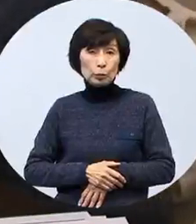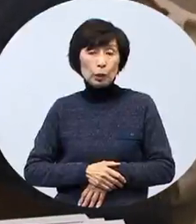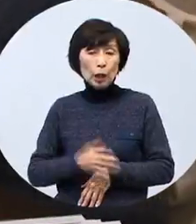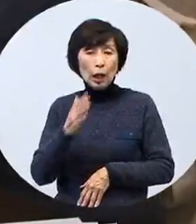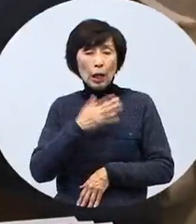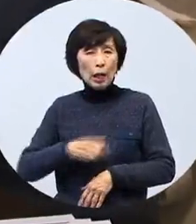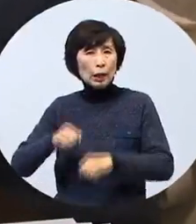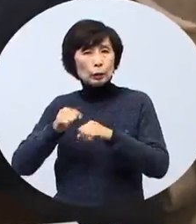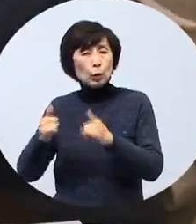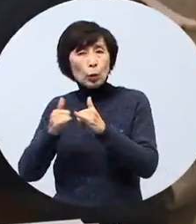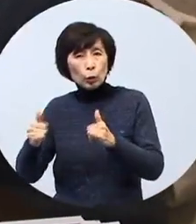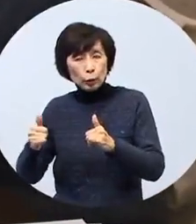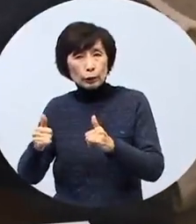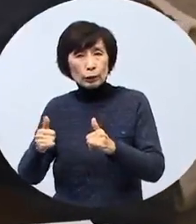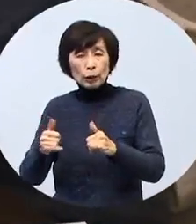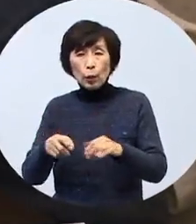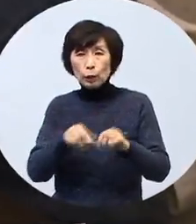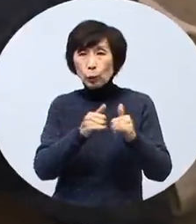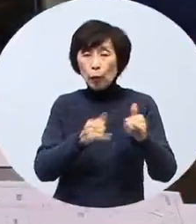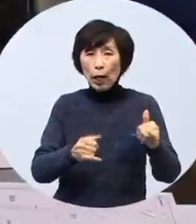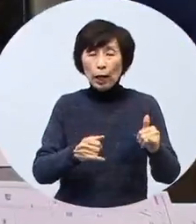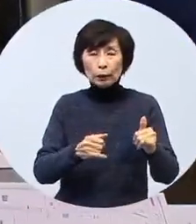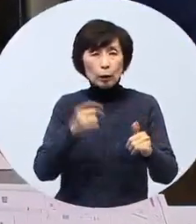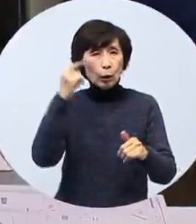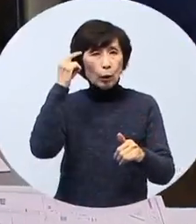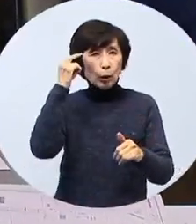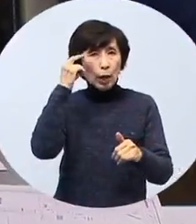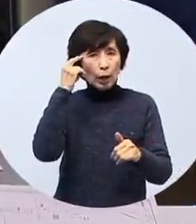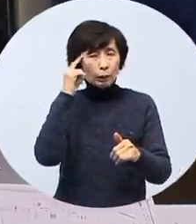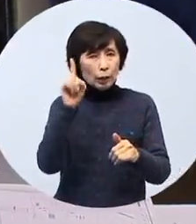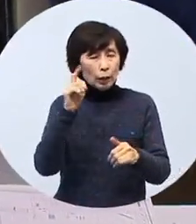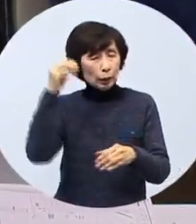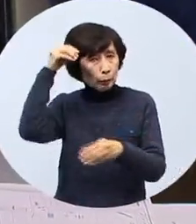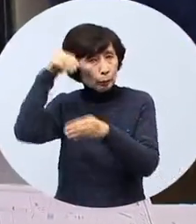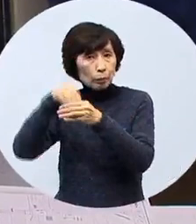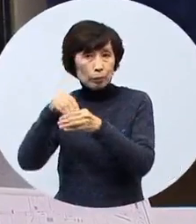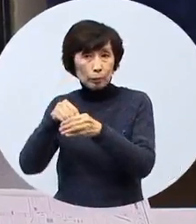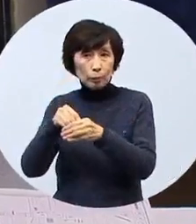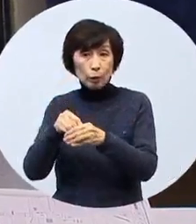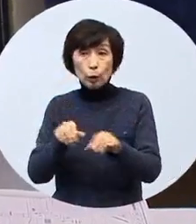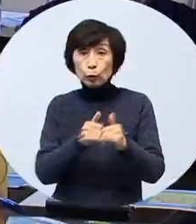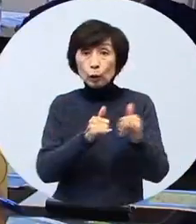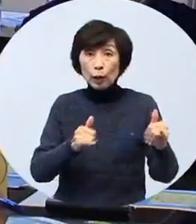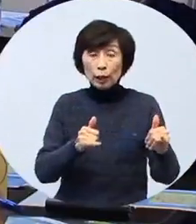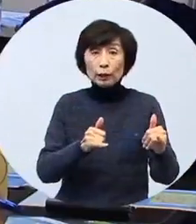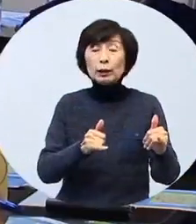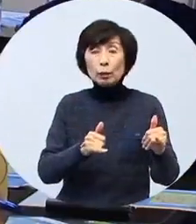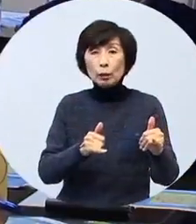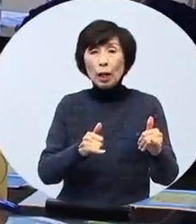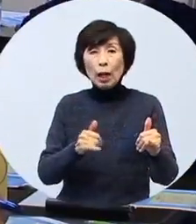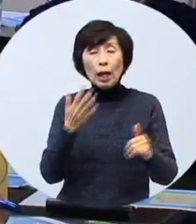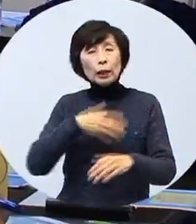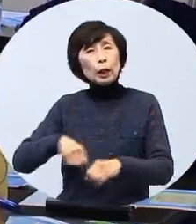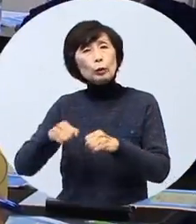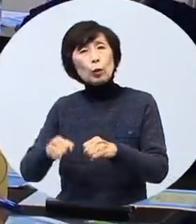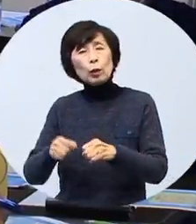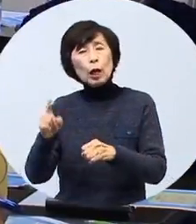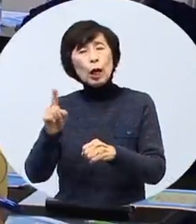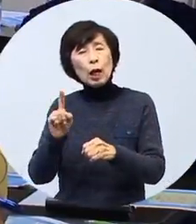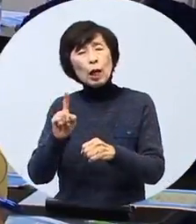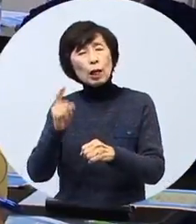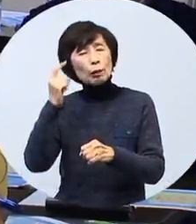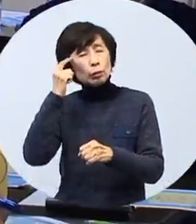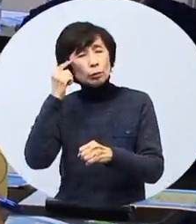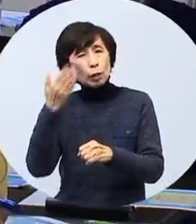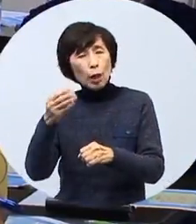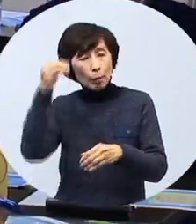健常者は障害者目線の感覚を、障害者は健常者目線の感覚を養う必要があるということを